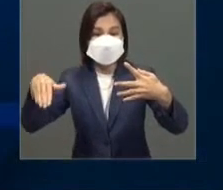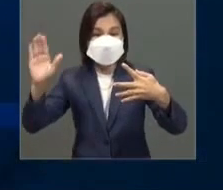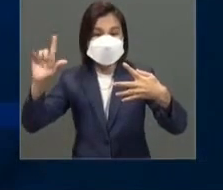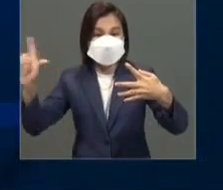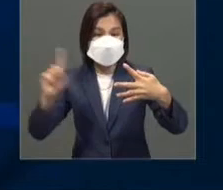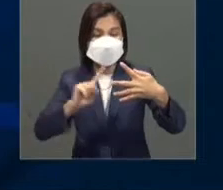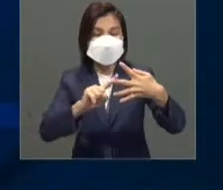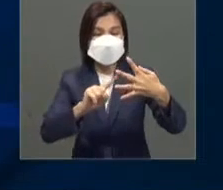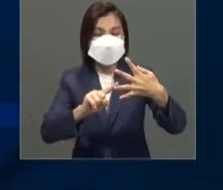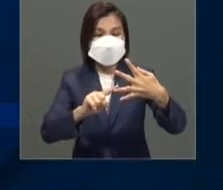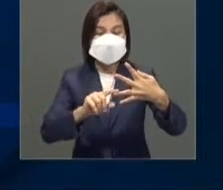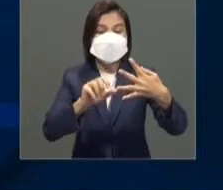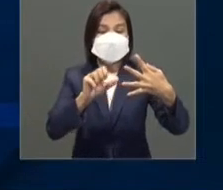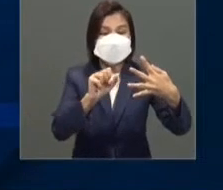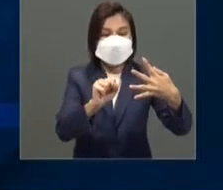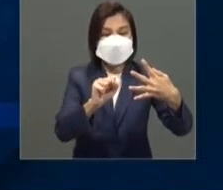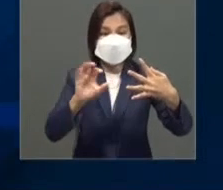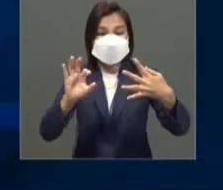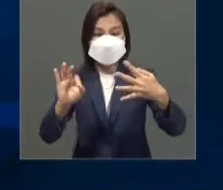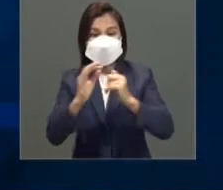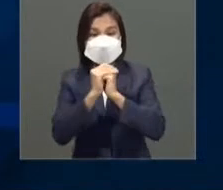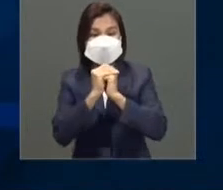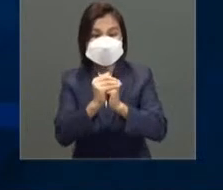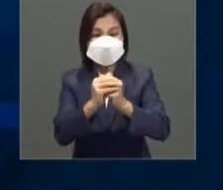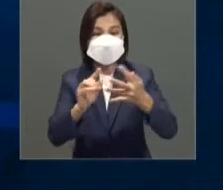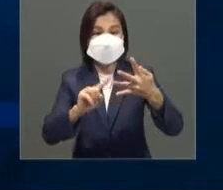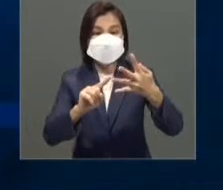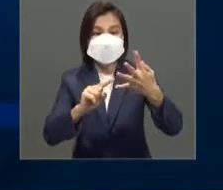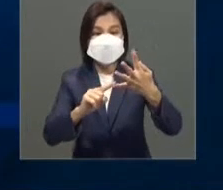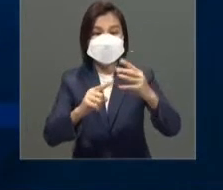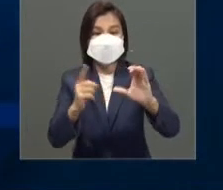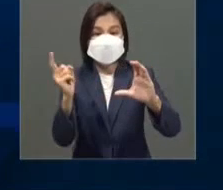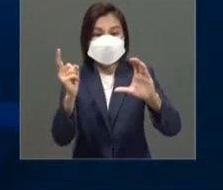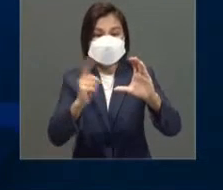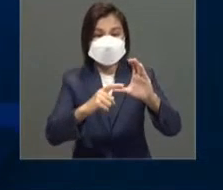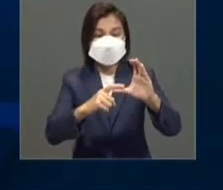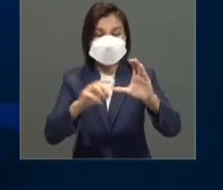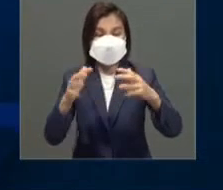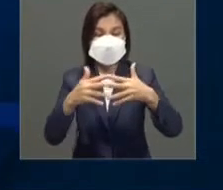ฉีดไป 1.7 ล้านโดสนะครับและไฟเซอร์ฉีดไป